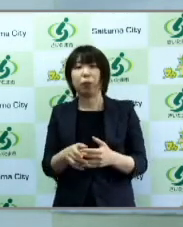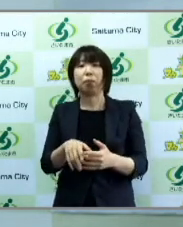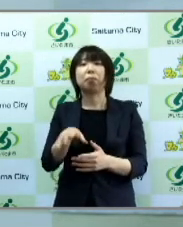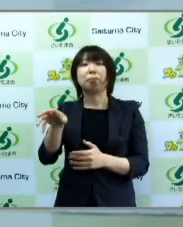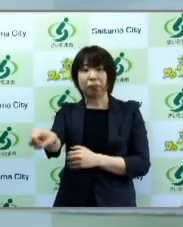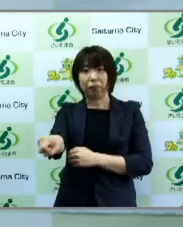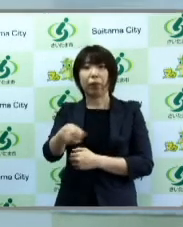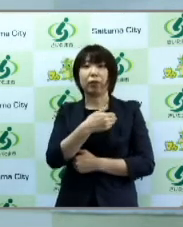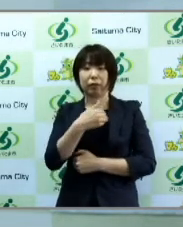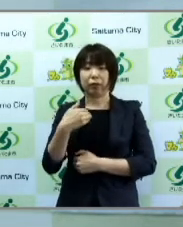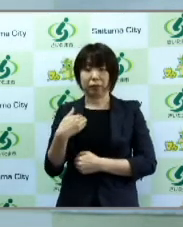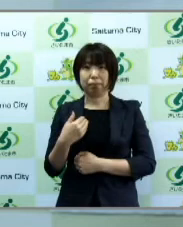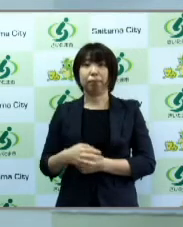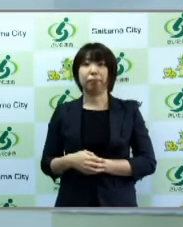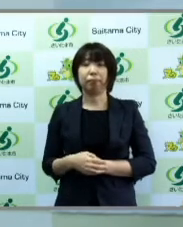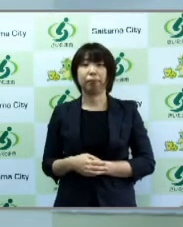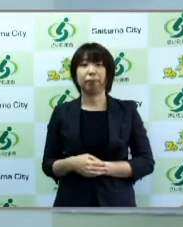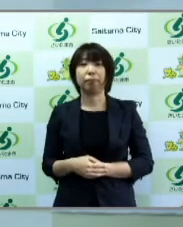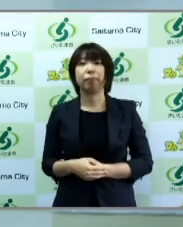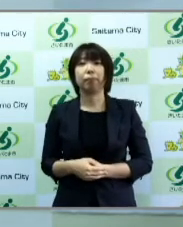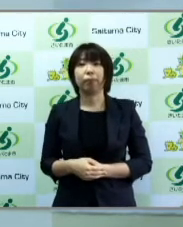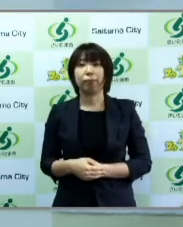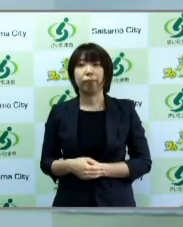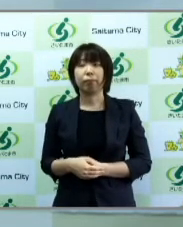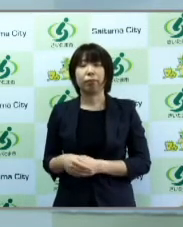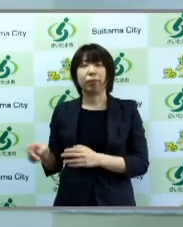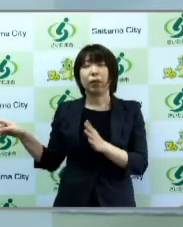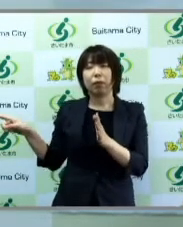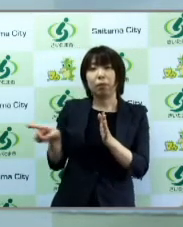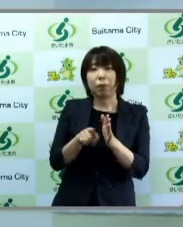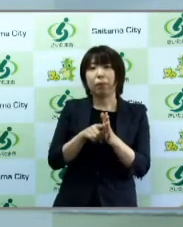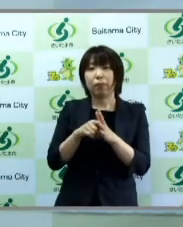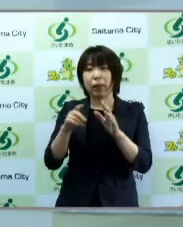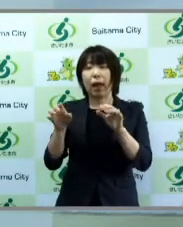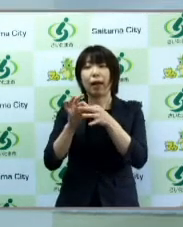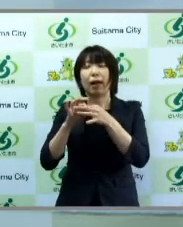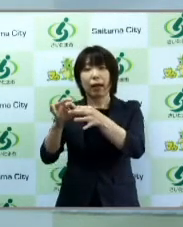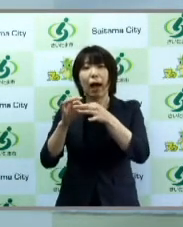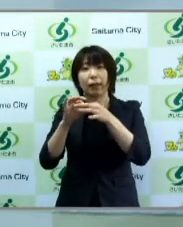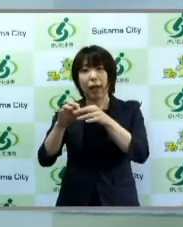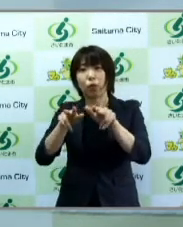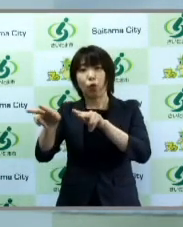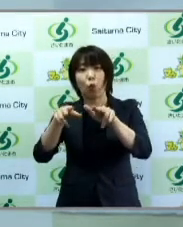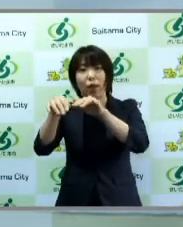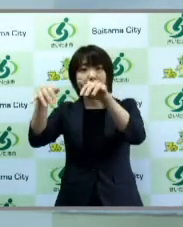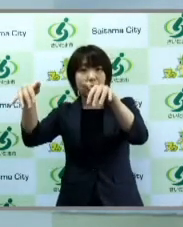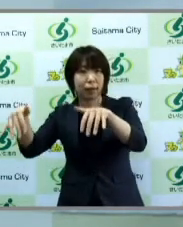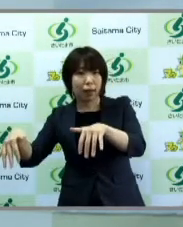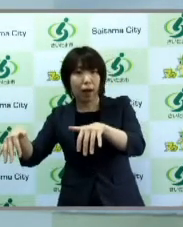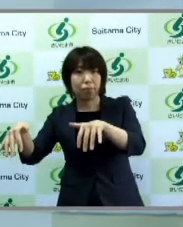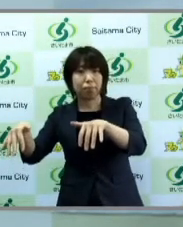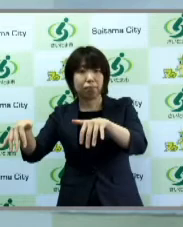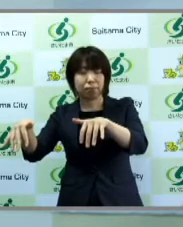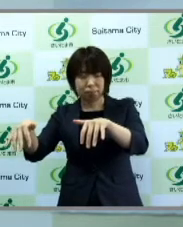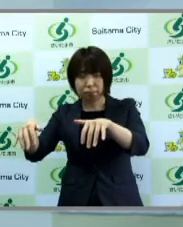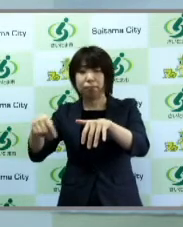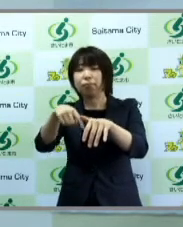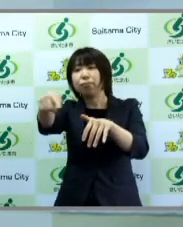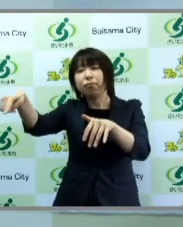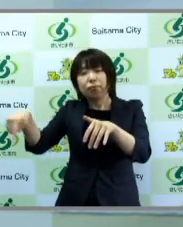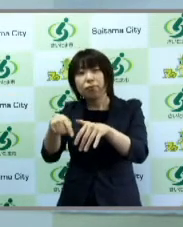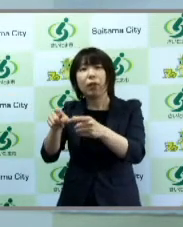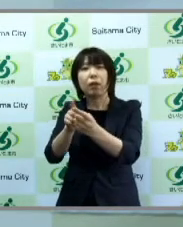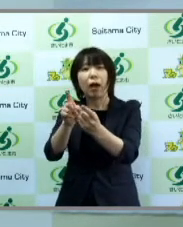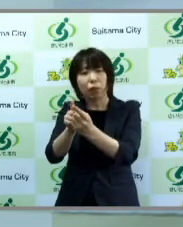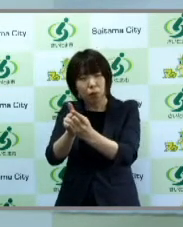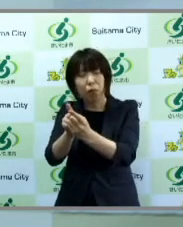が、従来は関係行政機関との連携による災害対策を対応を想定してまいりましたが、今回は